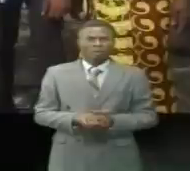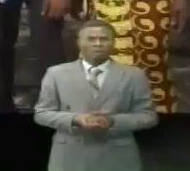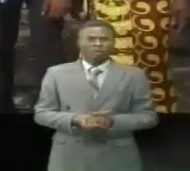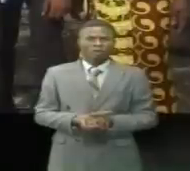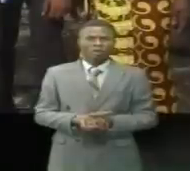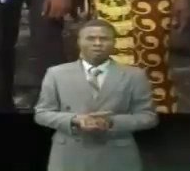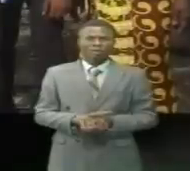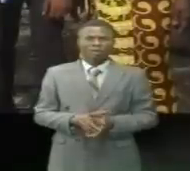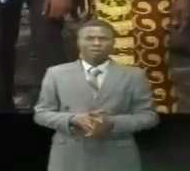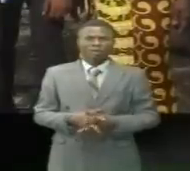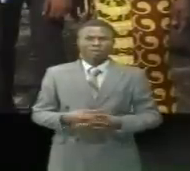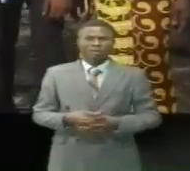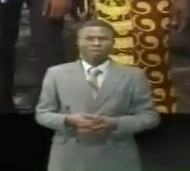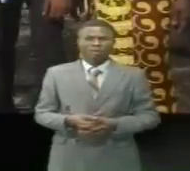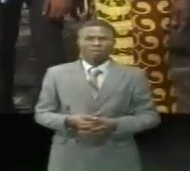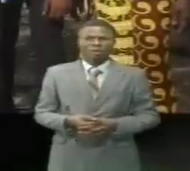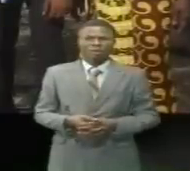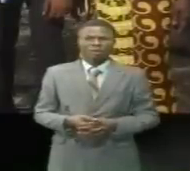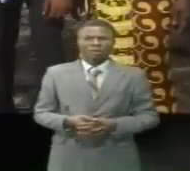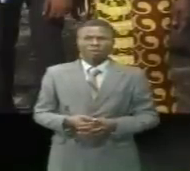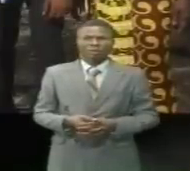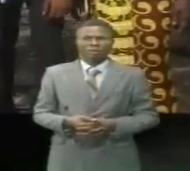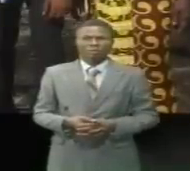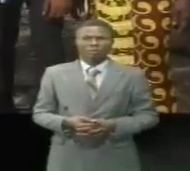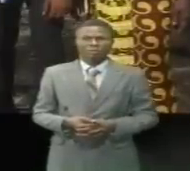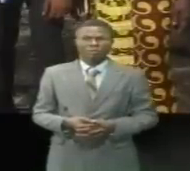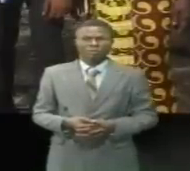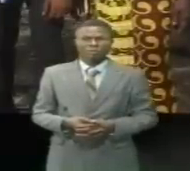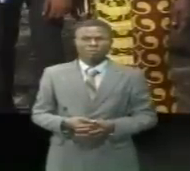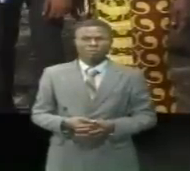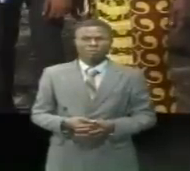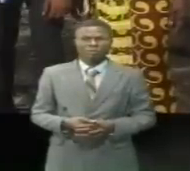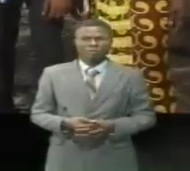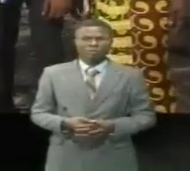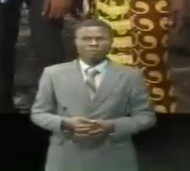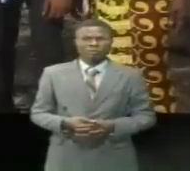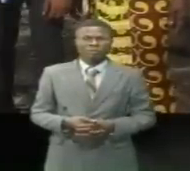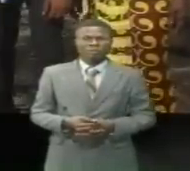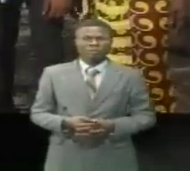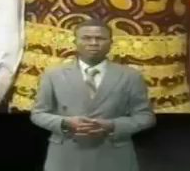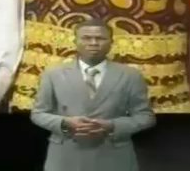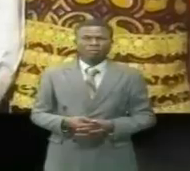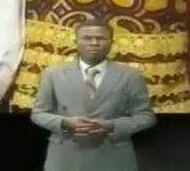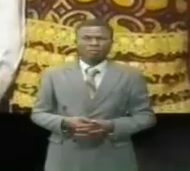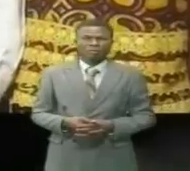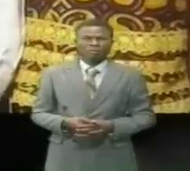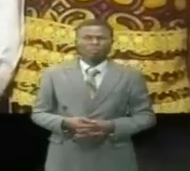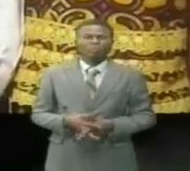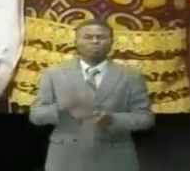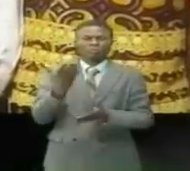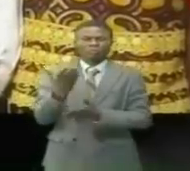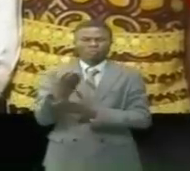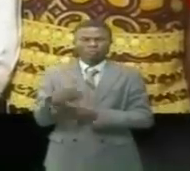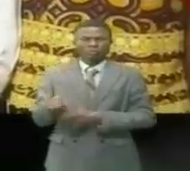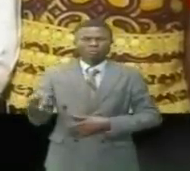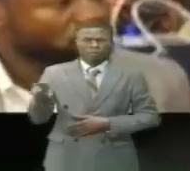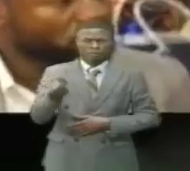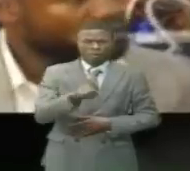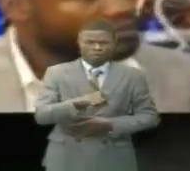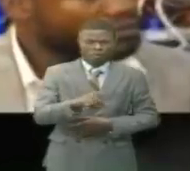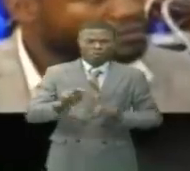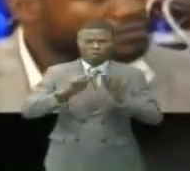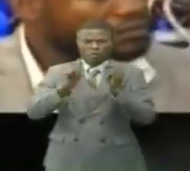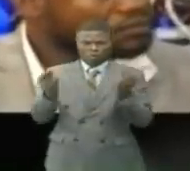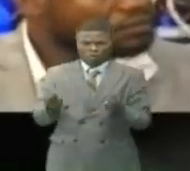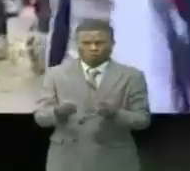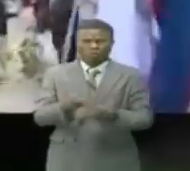le mouvement terroriste M23. Soutenu par l'armée rwandaise. Le comité directeur du mouvement